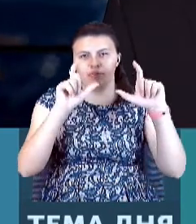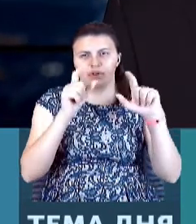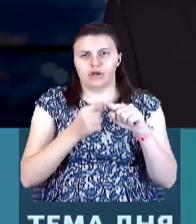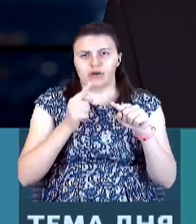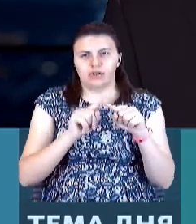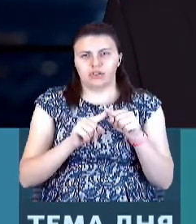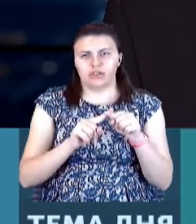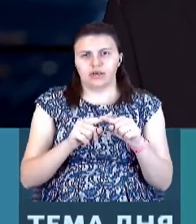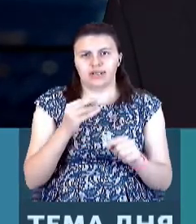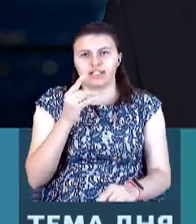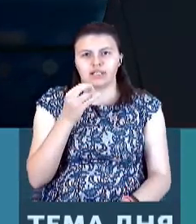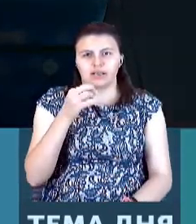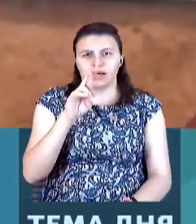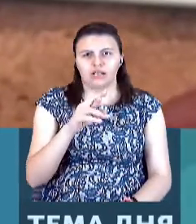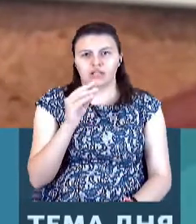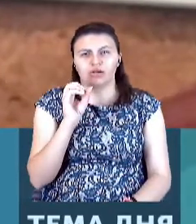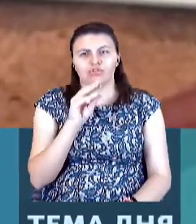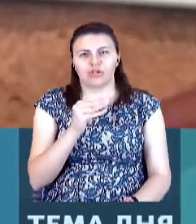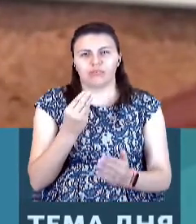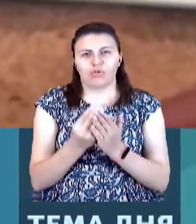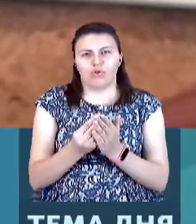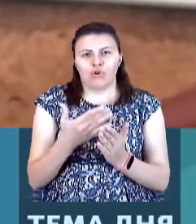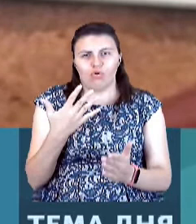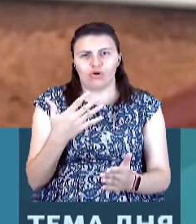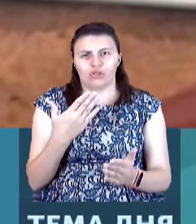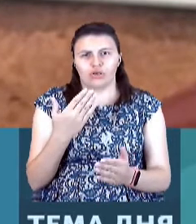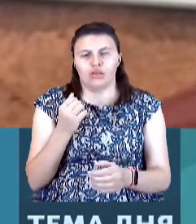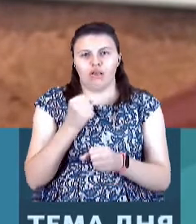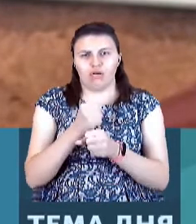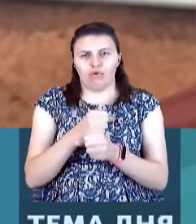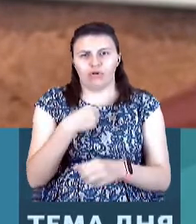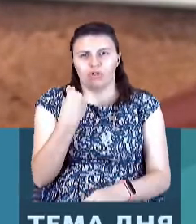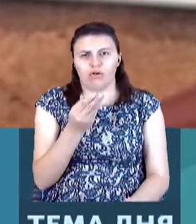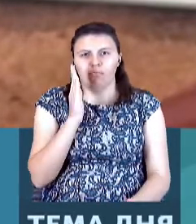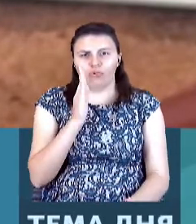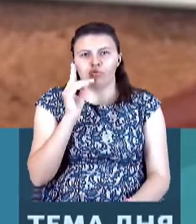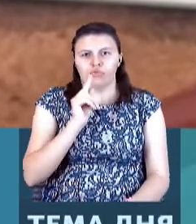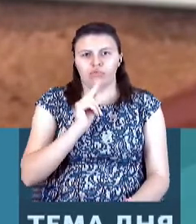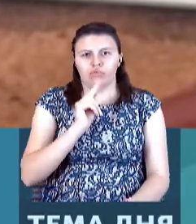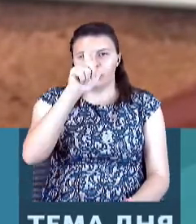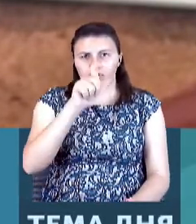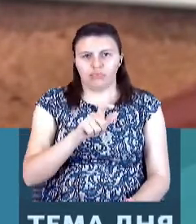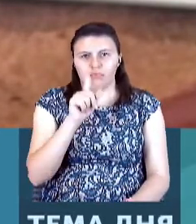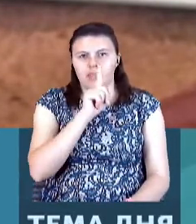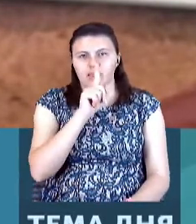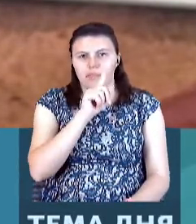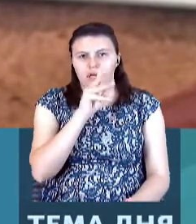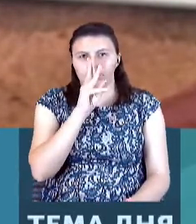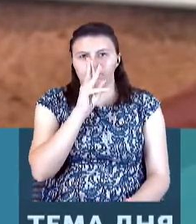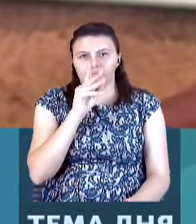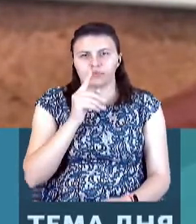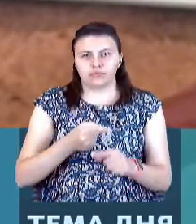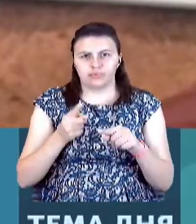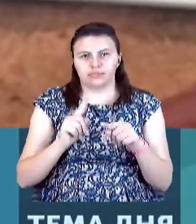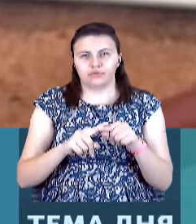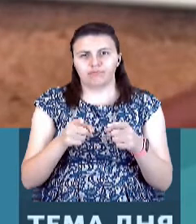праці. Тобто, чим дорожче для роботодавця буде безпосередньо працівник, ми ж розуміємо, що мінімальна заробітна плата – це те, що тягне за собою